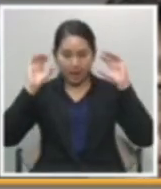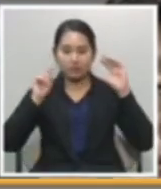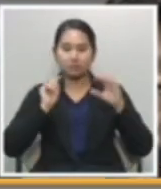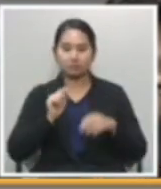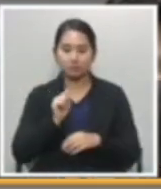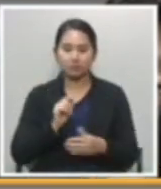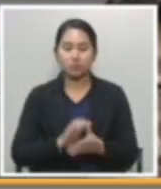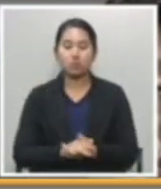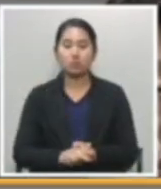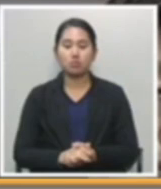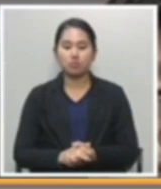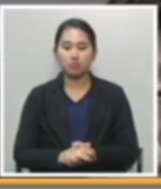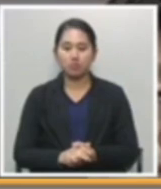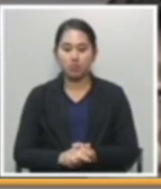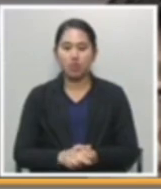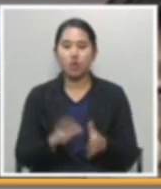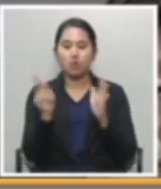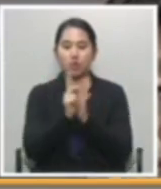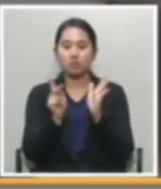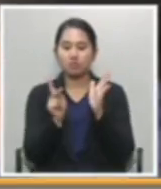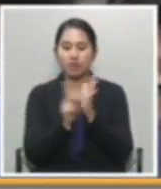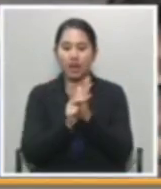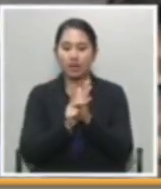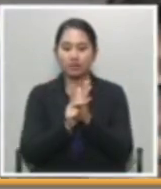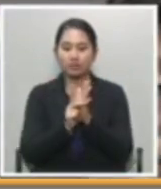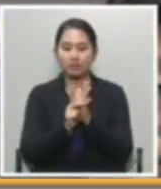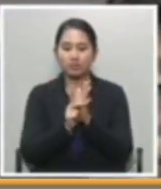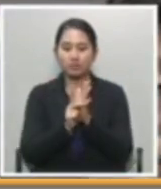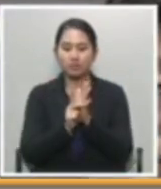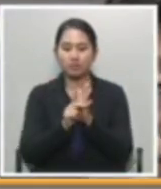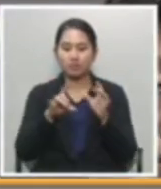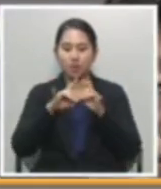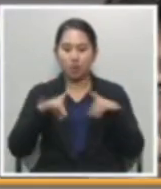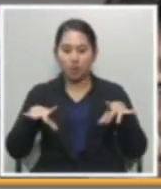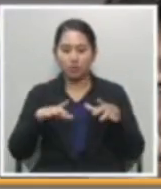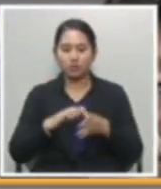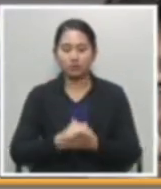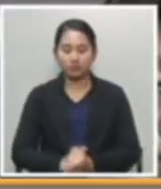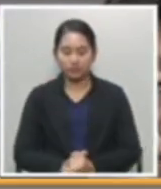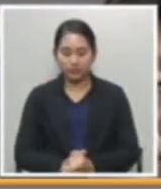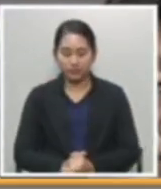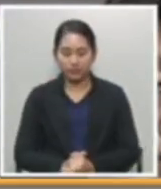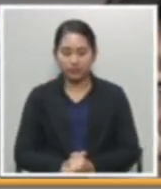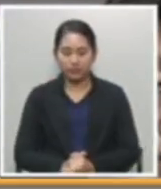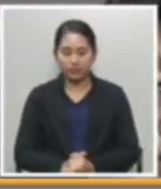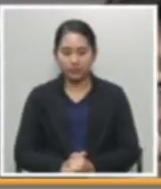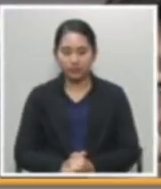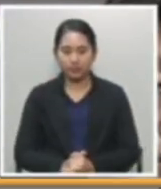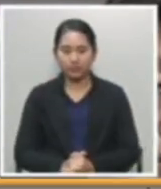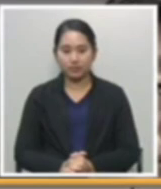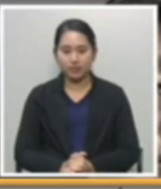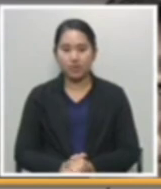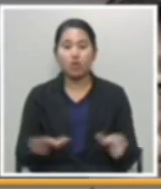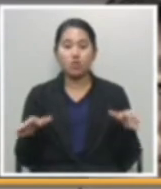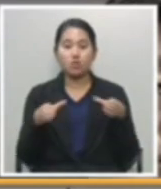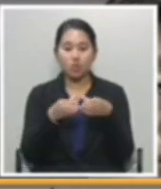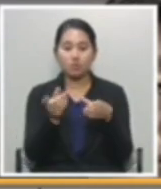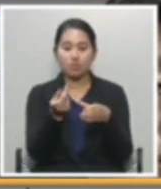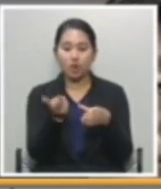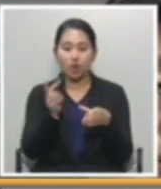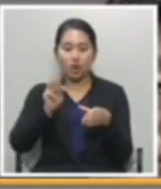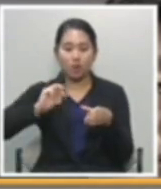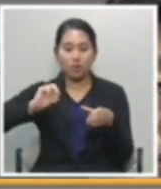เป็นรัฐบาลที่ไม่ชอบด้วยกฎหมายนะฮะนะเพราะฉะนั้นคณะรัฐบาลหรือคณะรัฐมนตรี